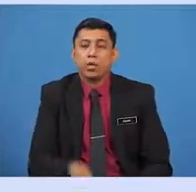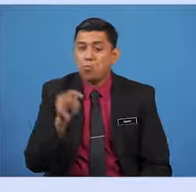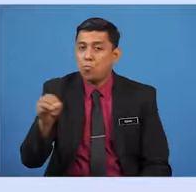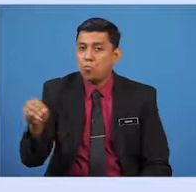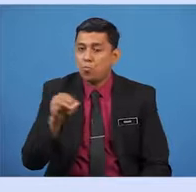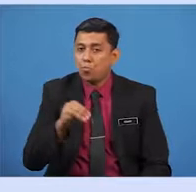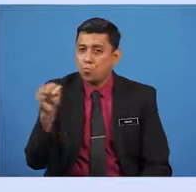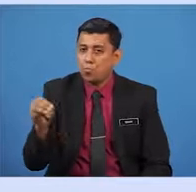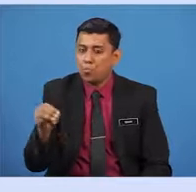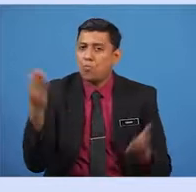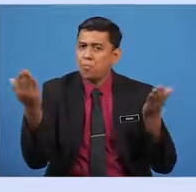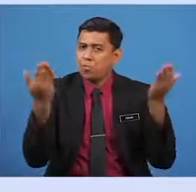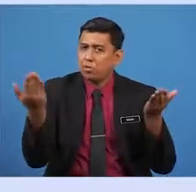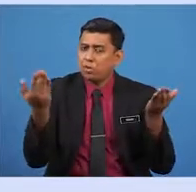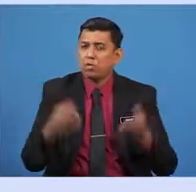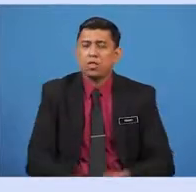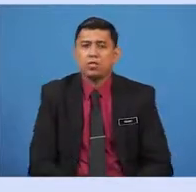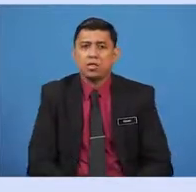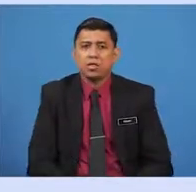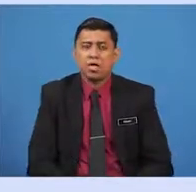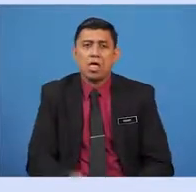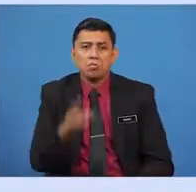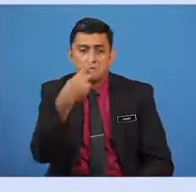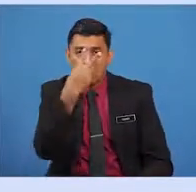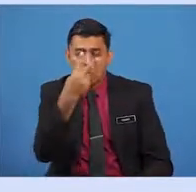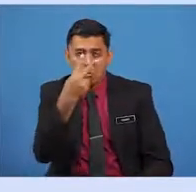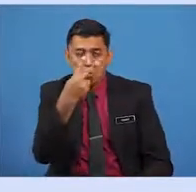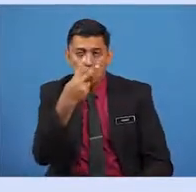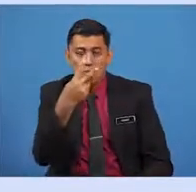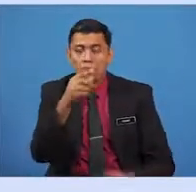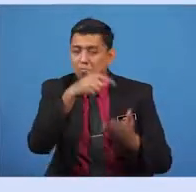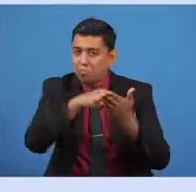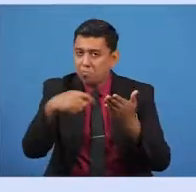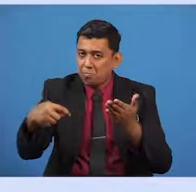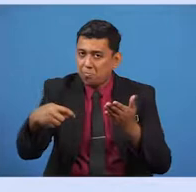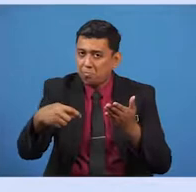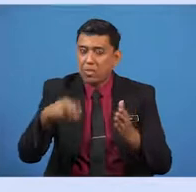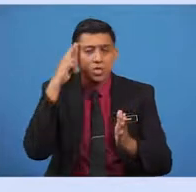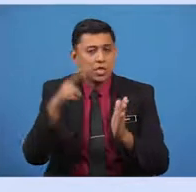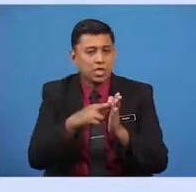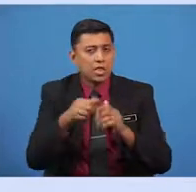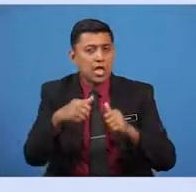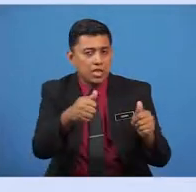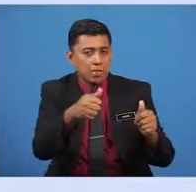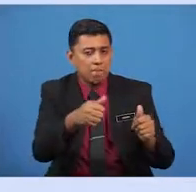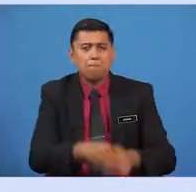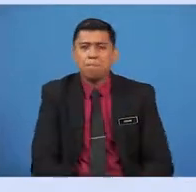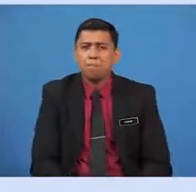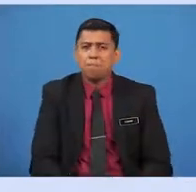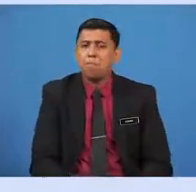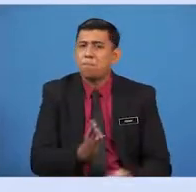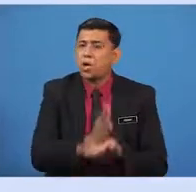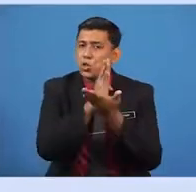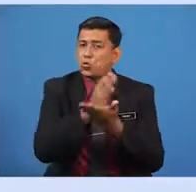Murid-murid digalakkan untuk membina satu carta alir seperti ini untuk membantu anda